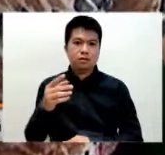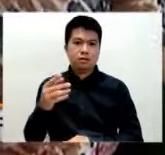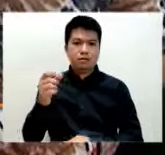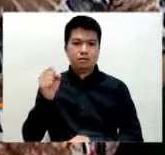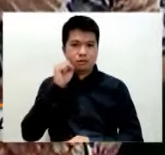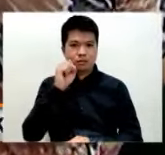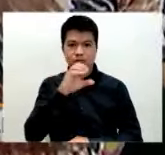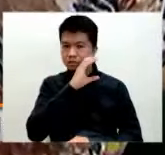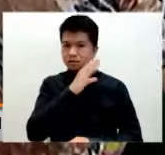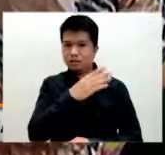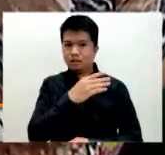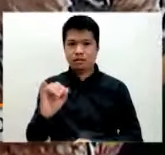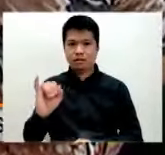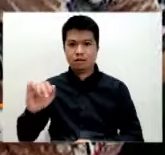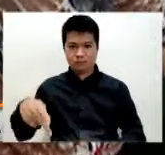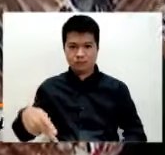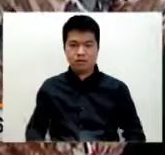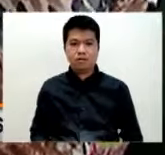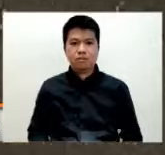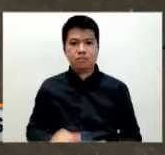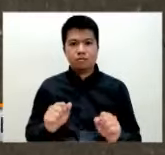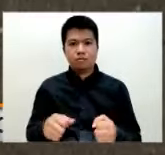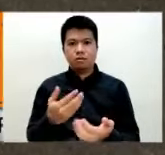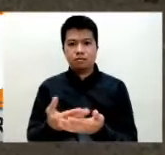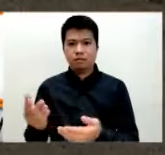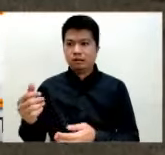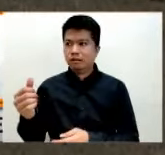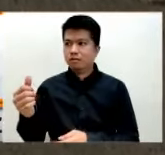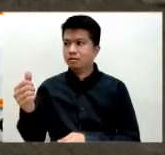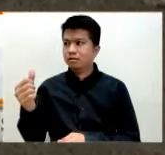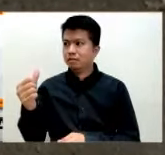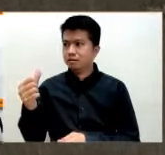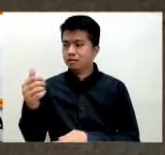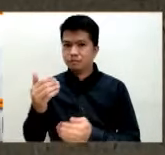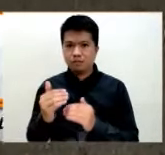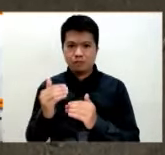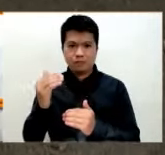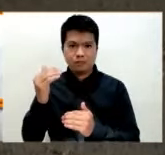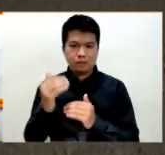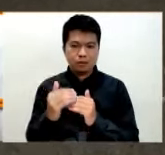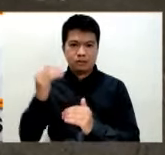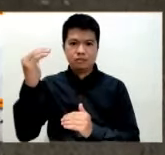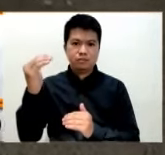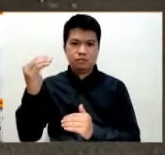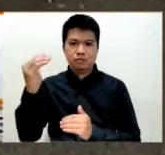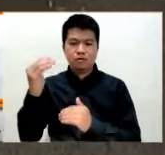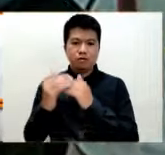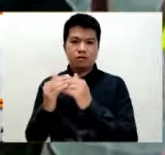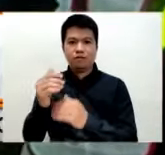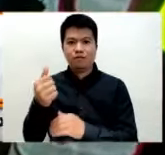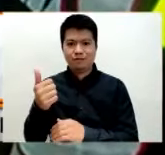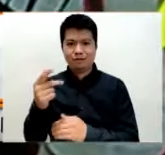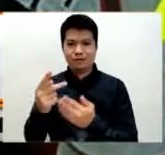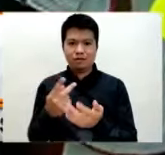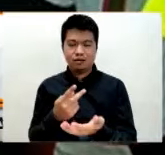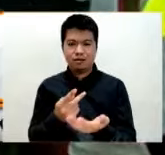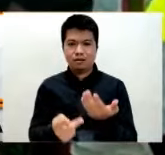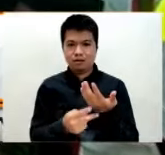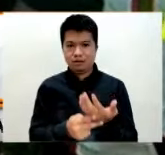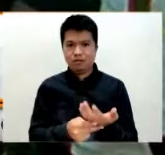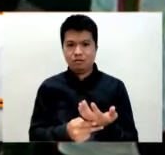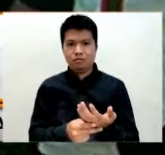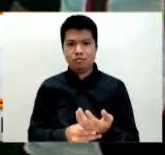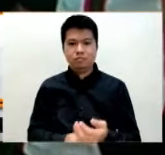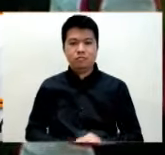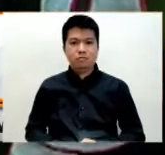Pwede silang bumili ng hanggang 10 kilong bigas sa kadiwa kada pamilya mula sa kasalukuyang 3 kilo lang. Sa ngayon,